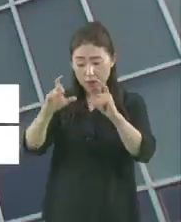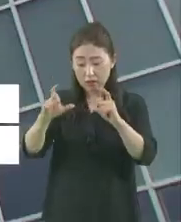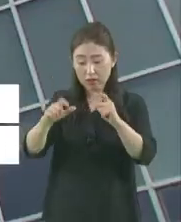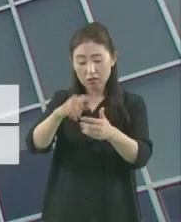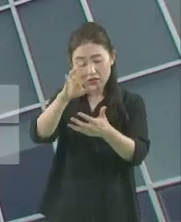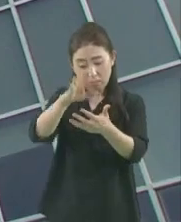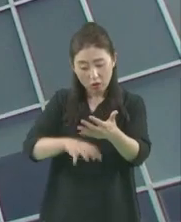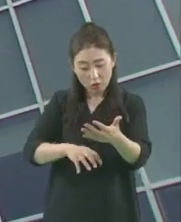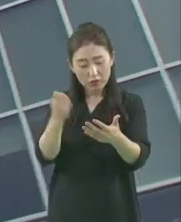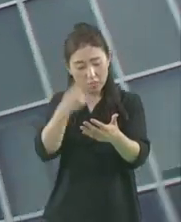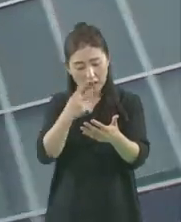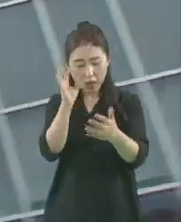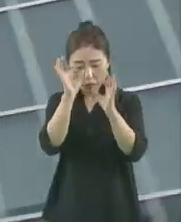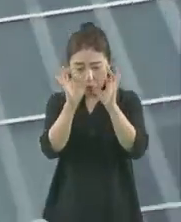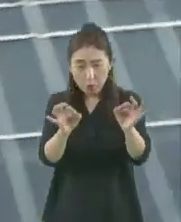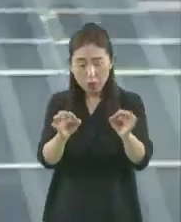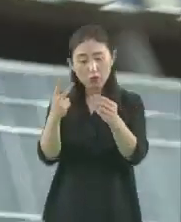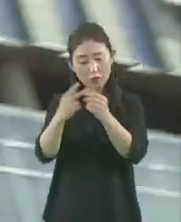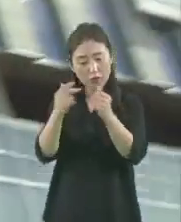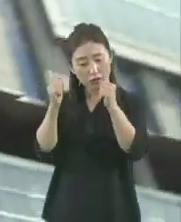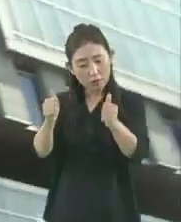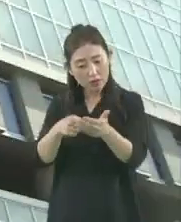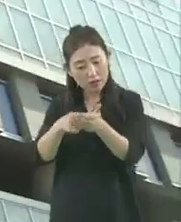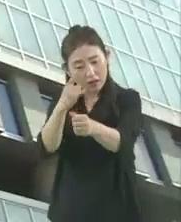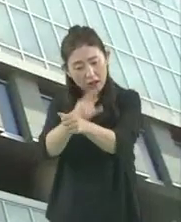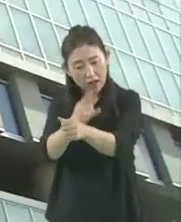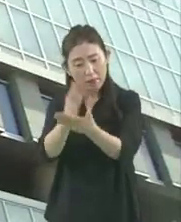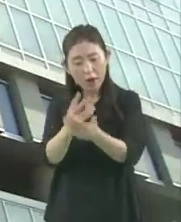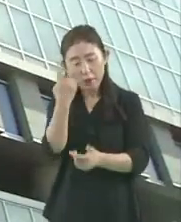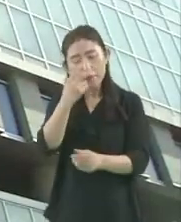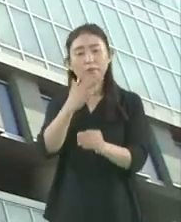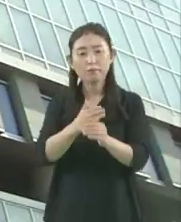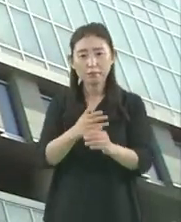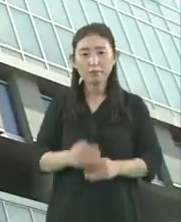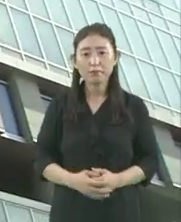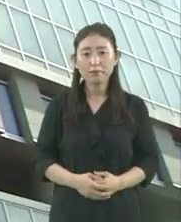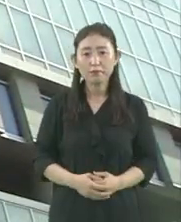판결문을 검토한 뒤 항소 여부를 결정할 방침입니다. TJB 김철진입니다.